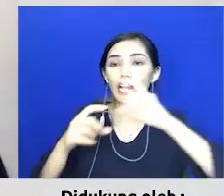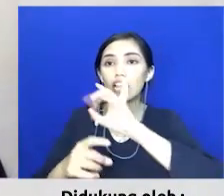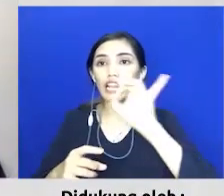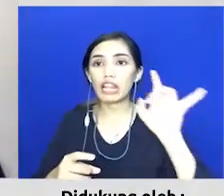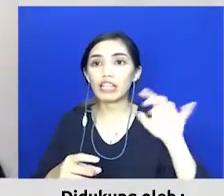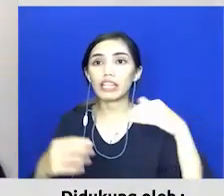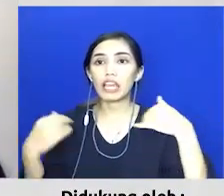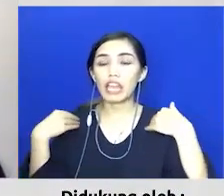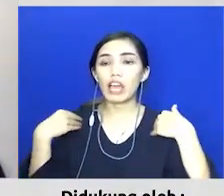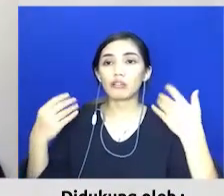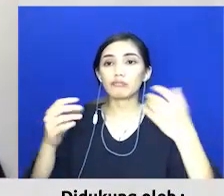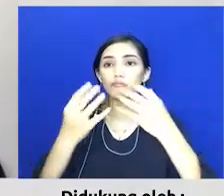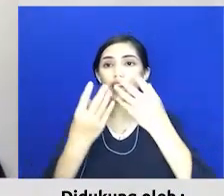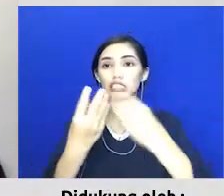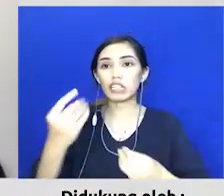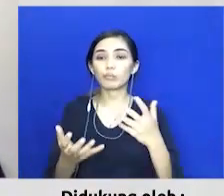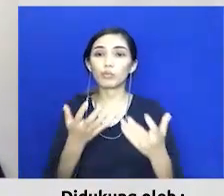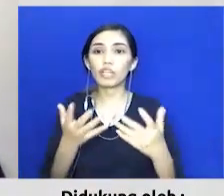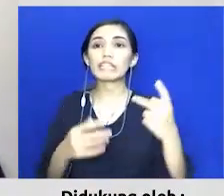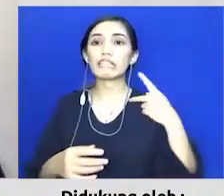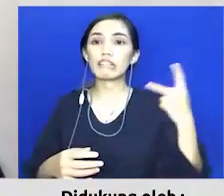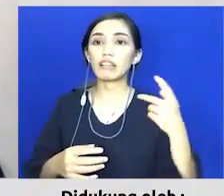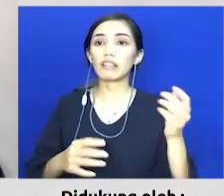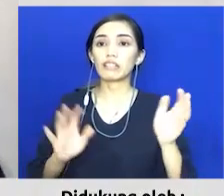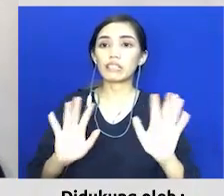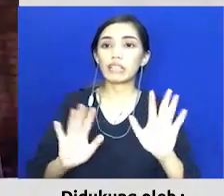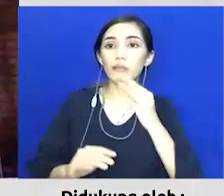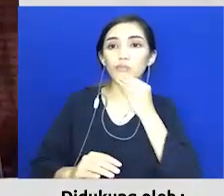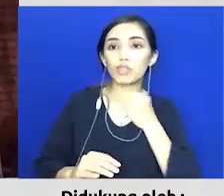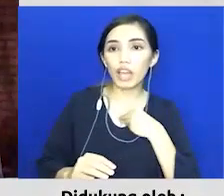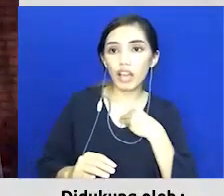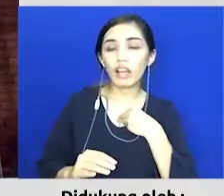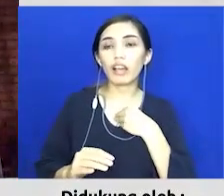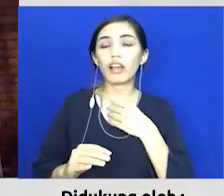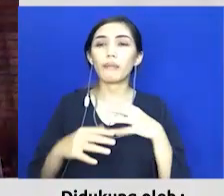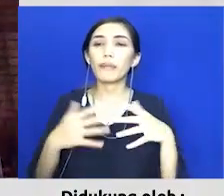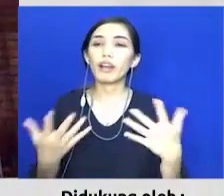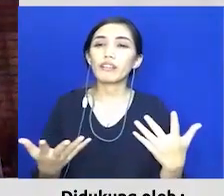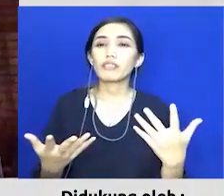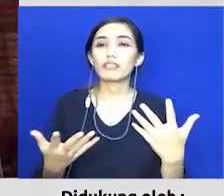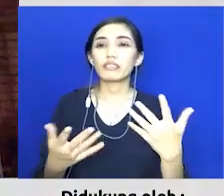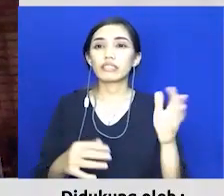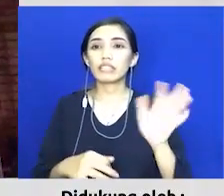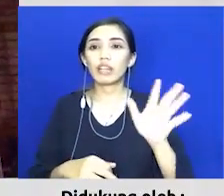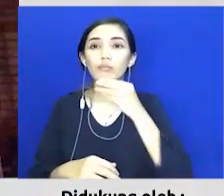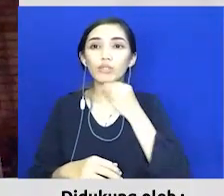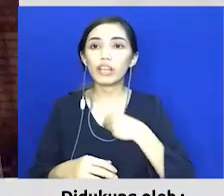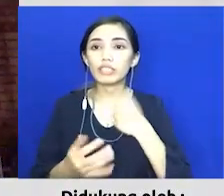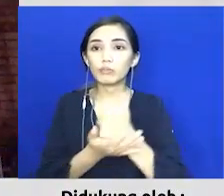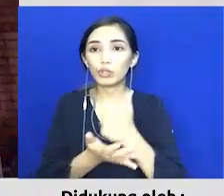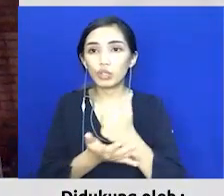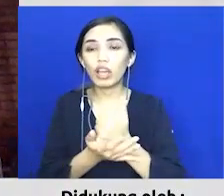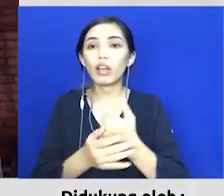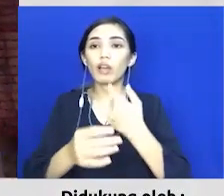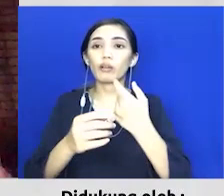punya. Sebenarnya kan kalau potensi ya. Bakat, kapasitas para ya. Filmmaker, ya. Sutradara,